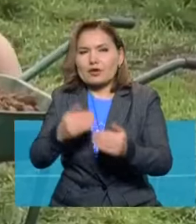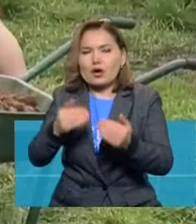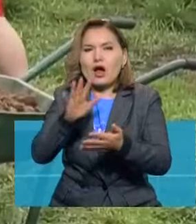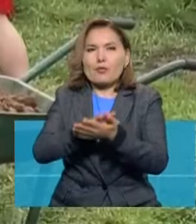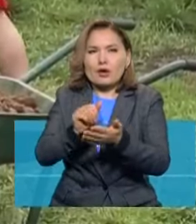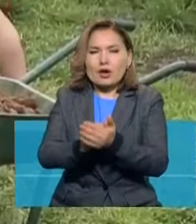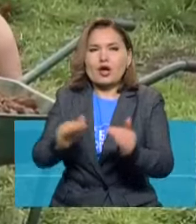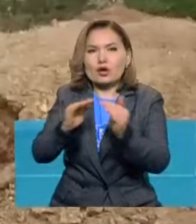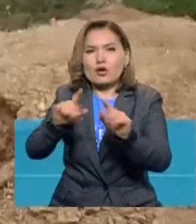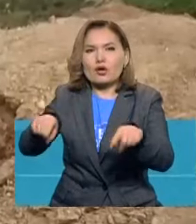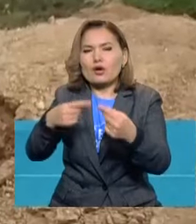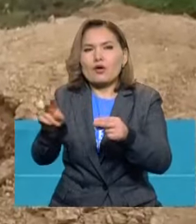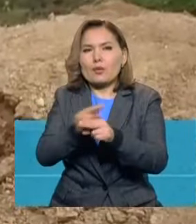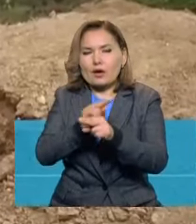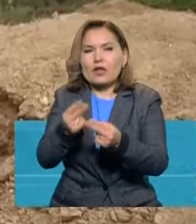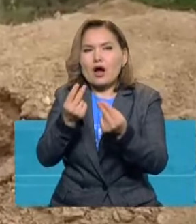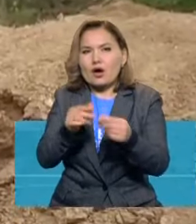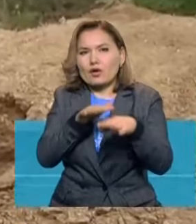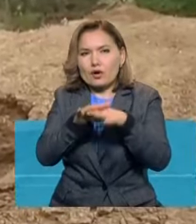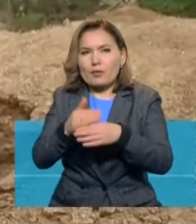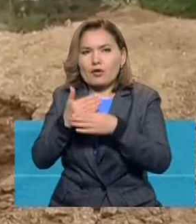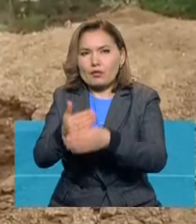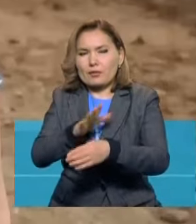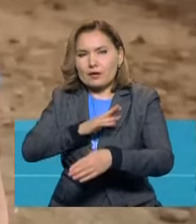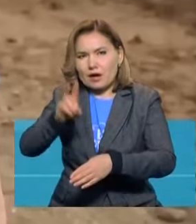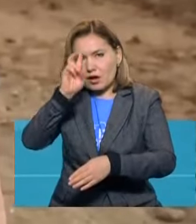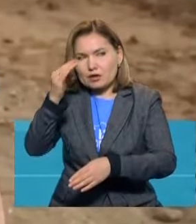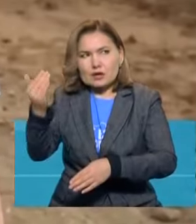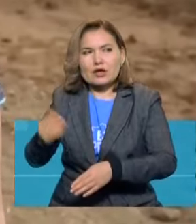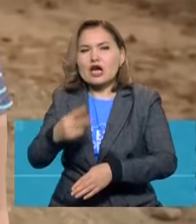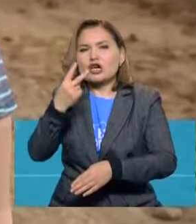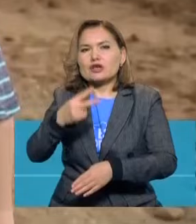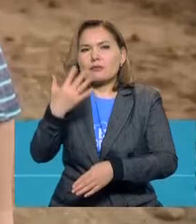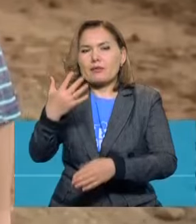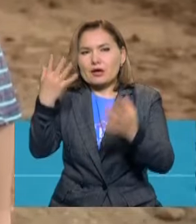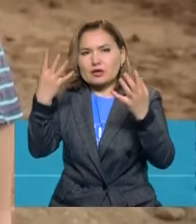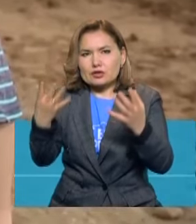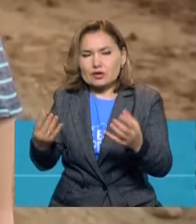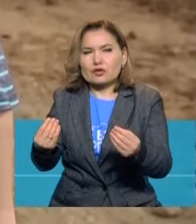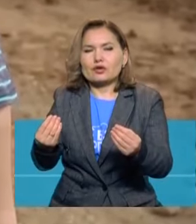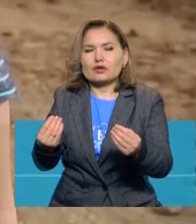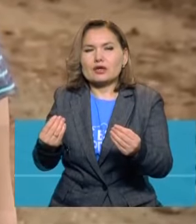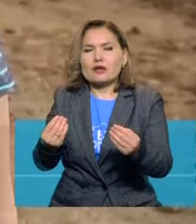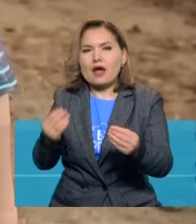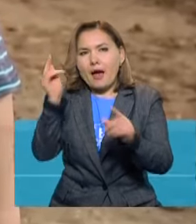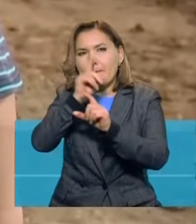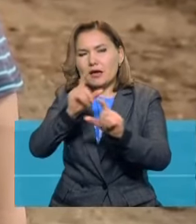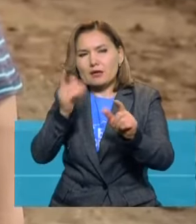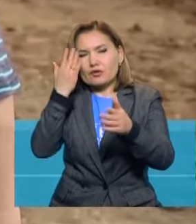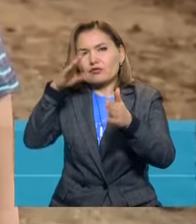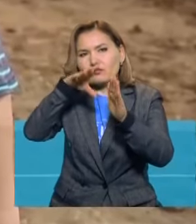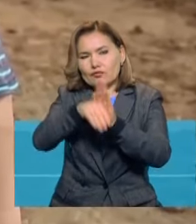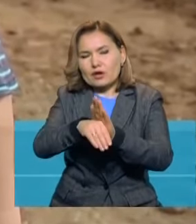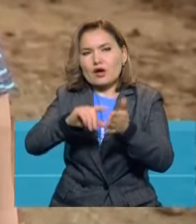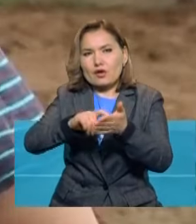бүлінген мүлкін қалыпқа келтіруге көмектесіп жатыр. 25 күннен кейін мектепте жаттық, міне бір екі күн келіп